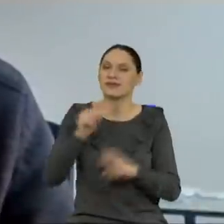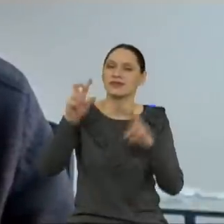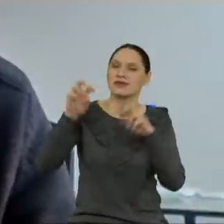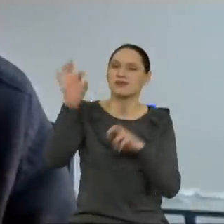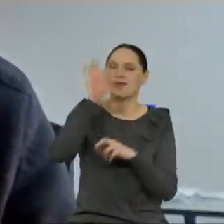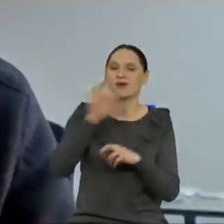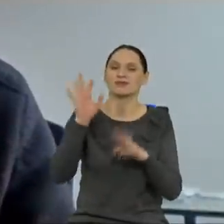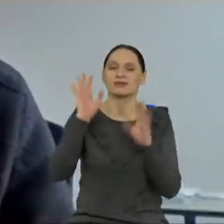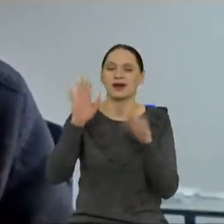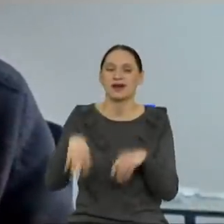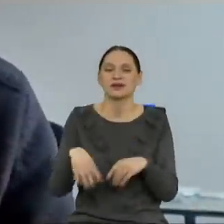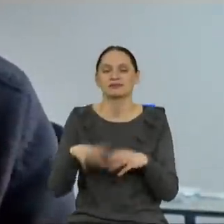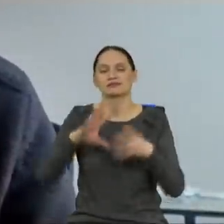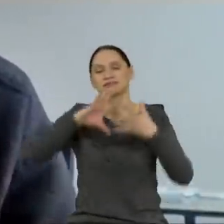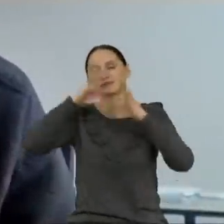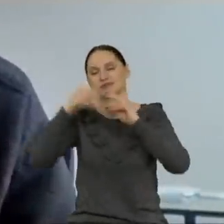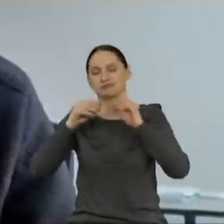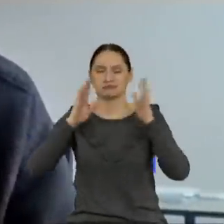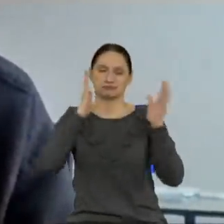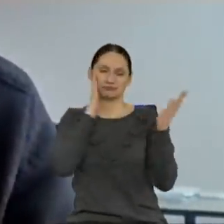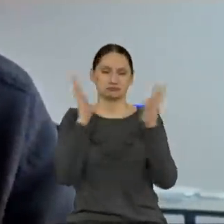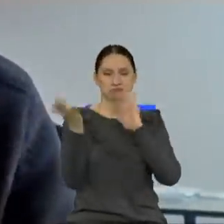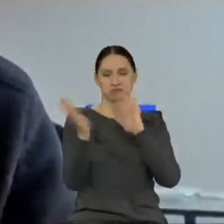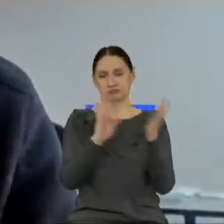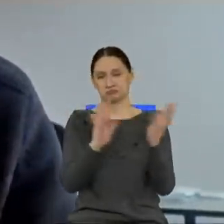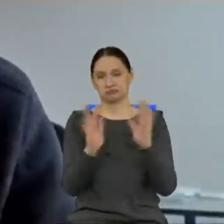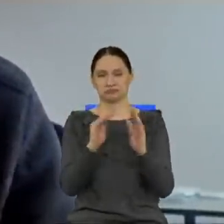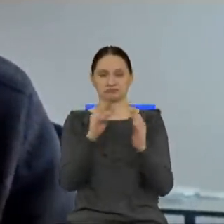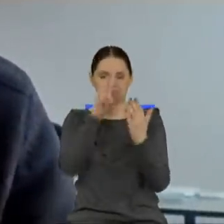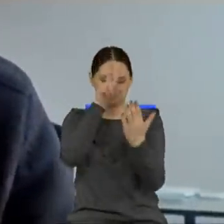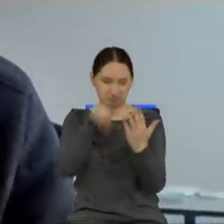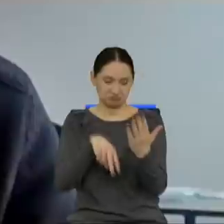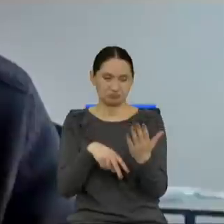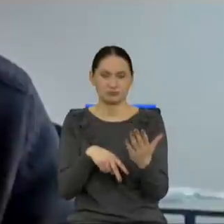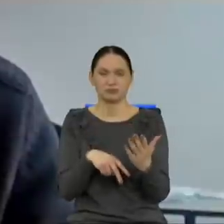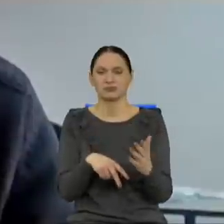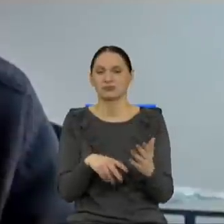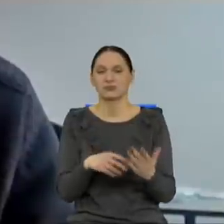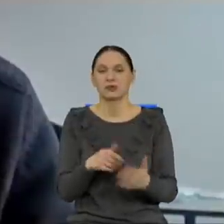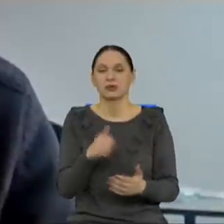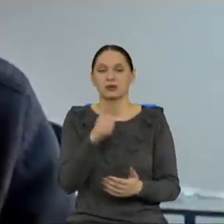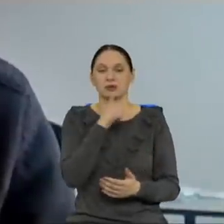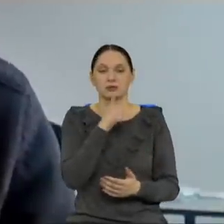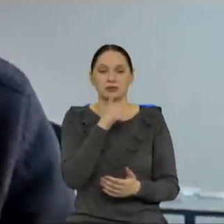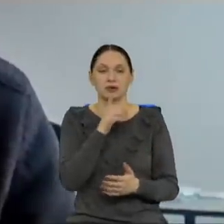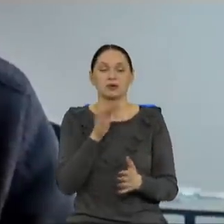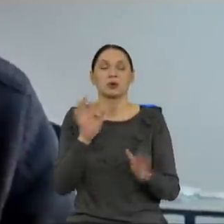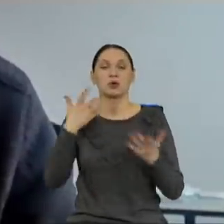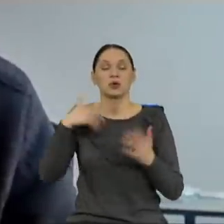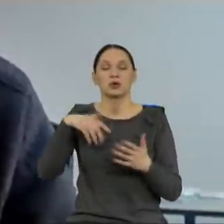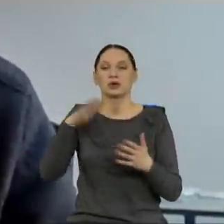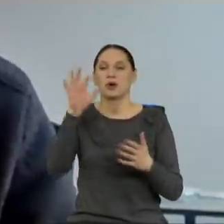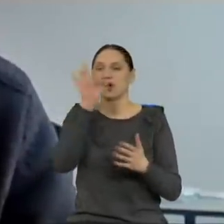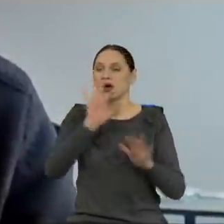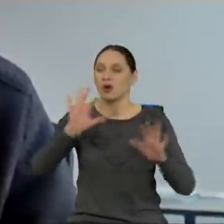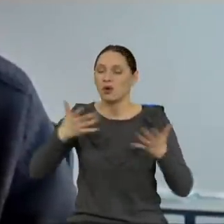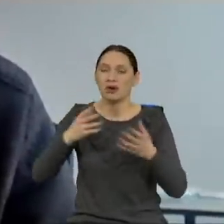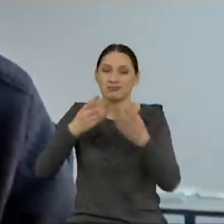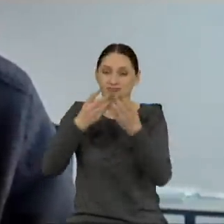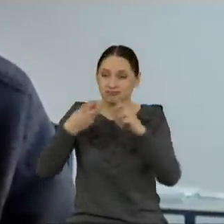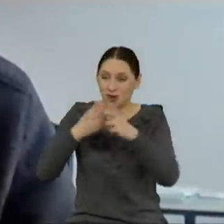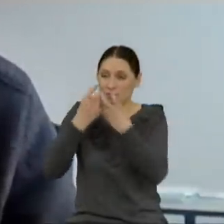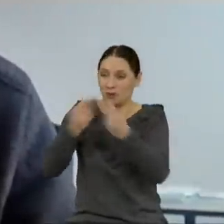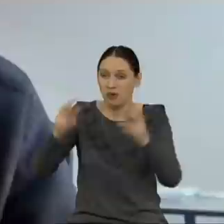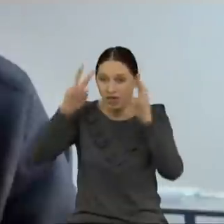tokius bendresnius, tokius dalykus, kurie arba bandome kalbėti tik tai, kai nebesuprantame turinio, nebegalime jo